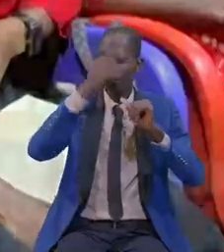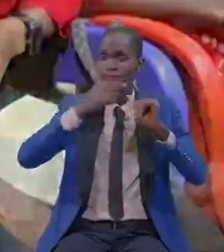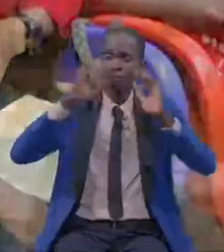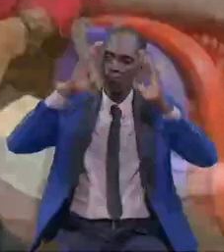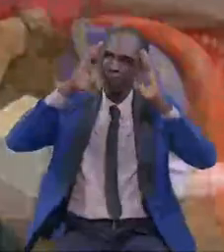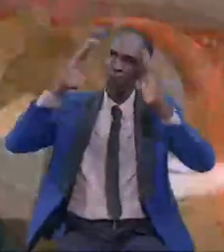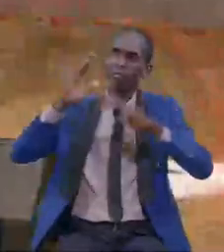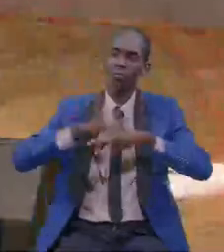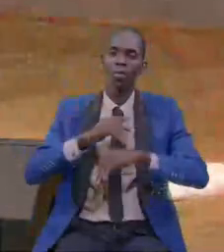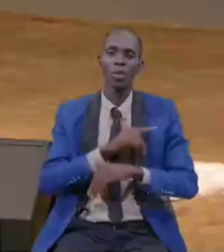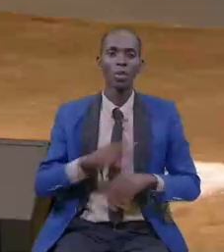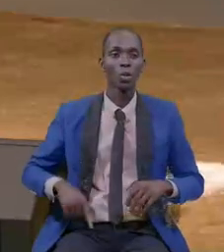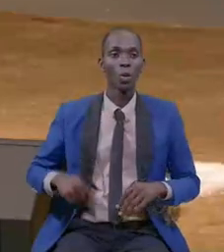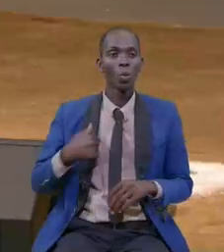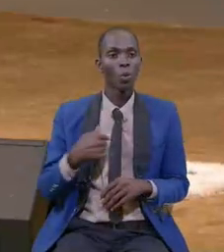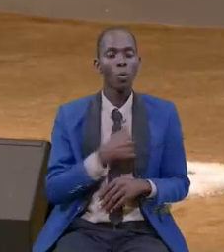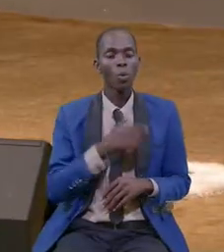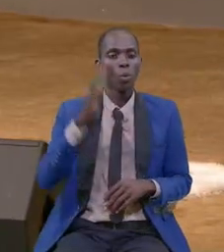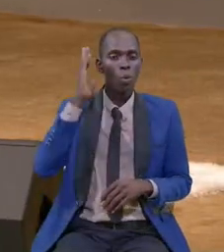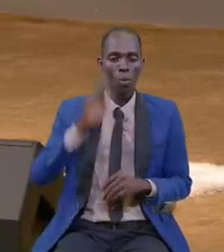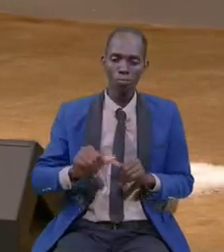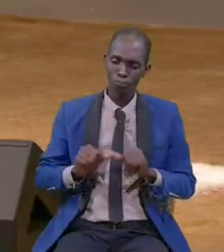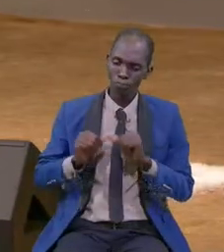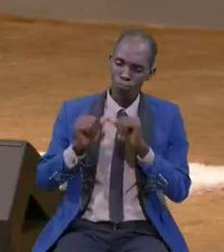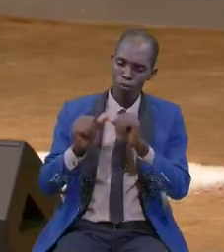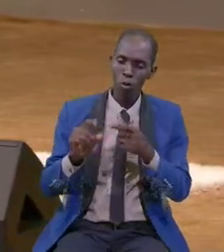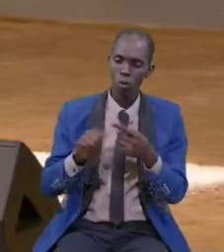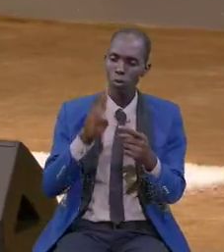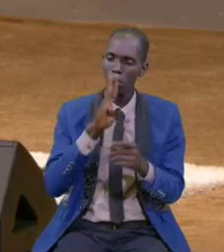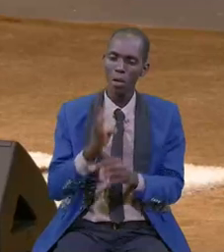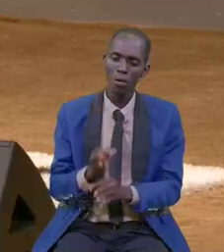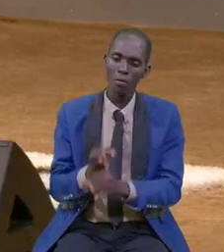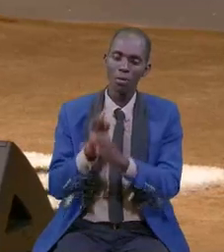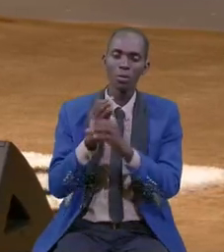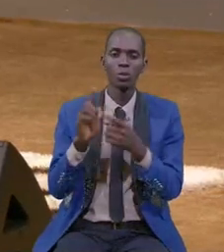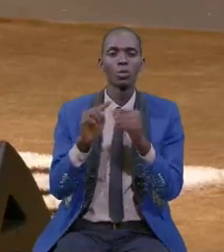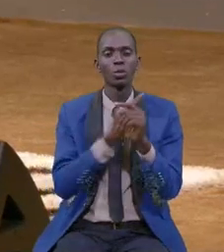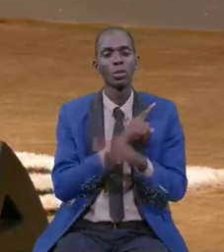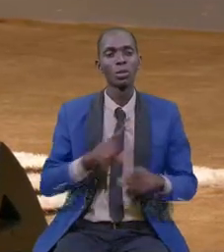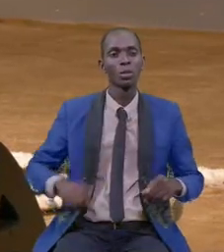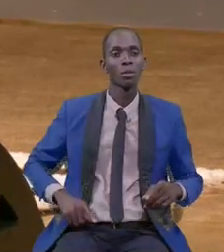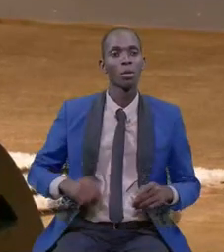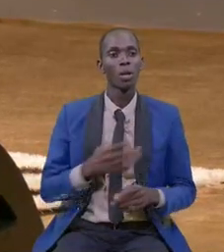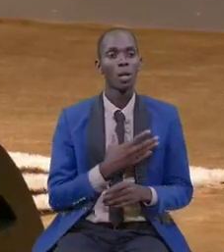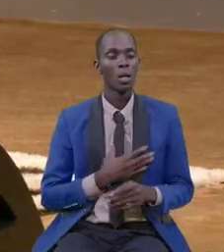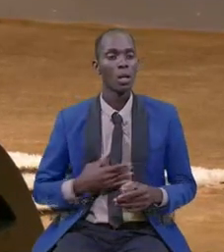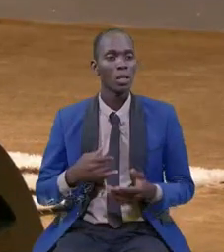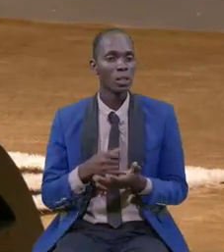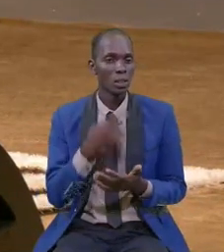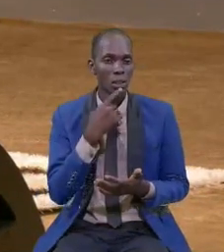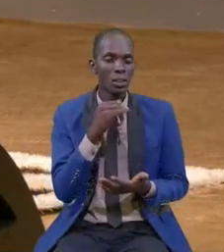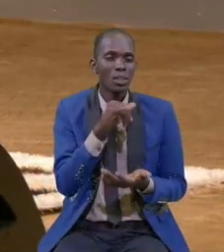Seigneur nous allons demeurer fidèles au Seigneur ainsi il dit que c'est pour cette